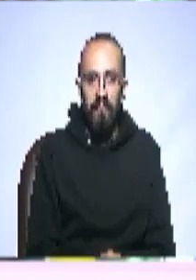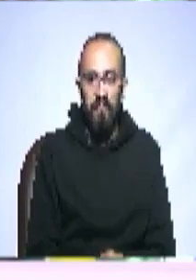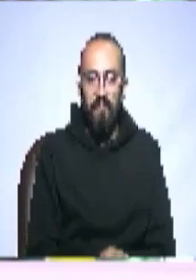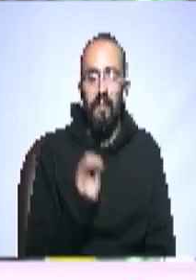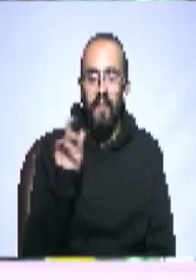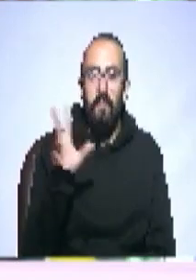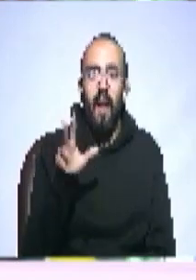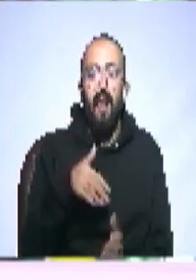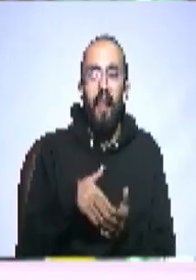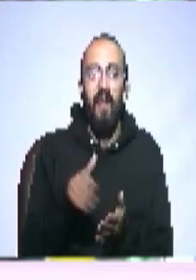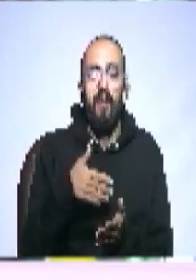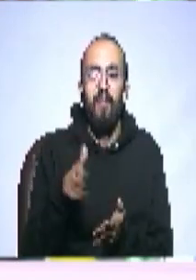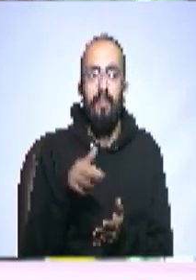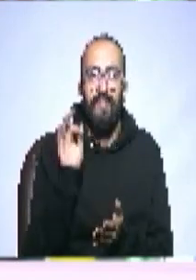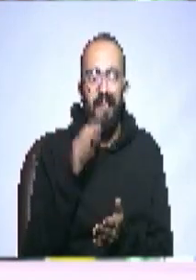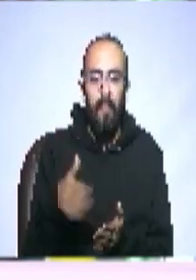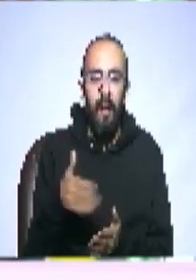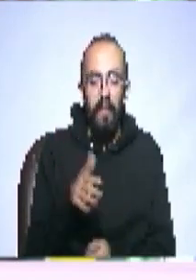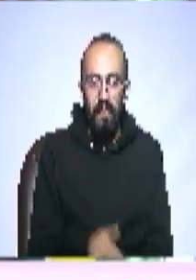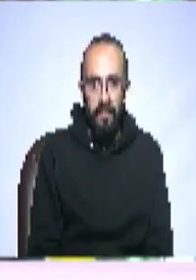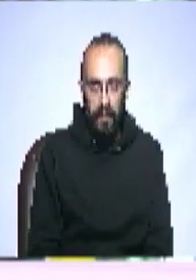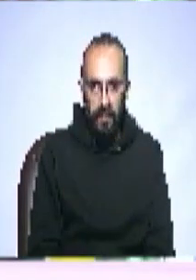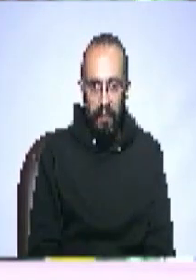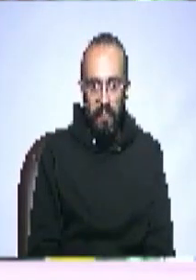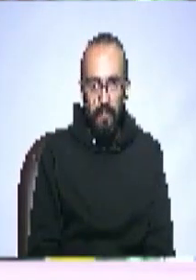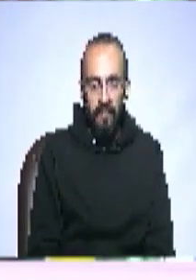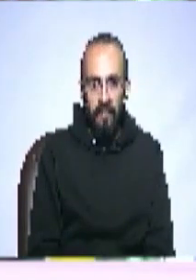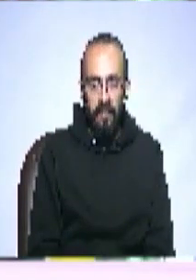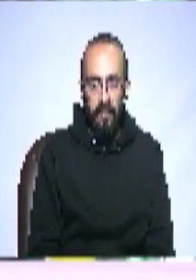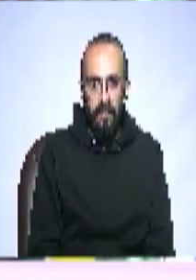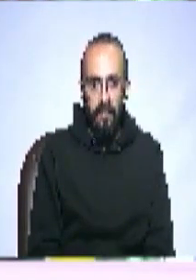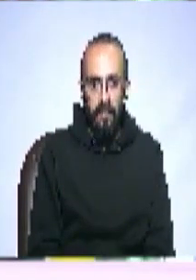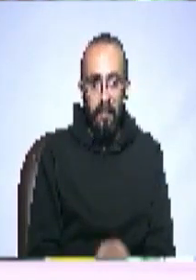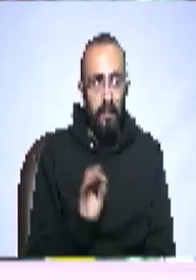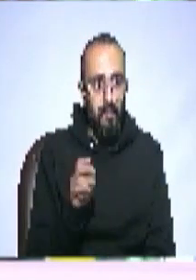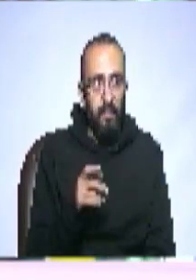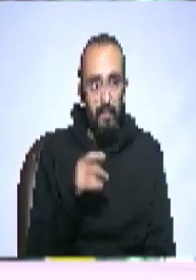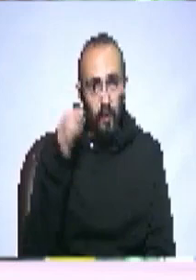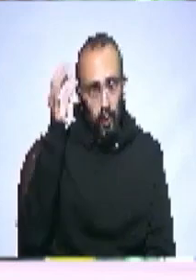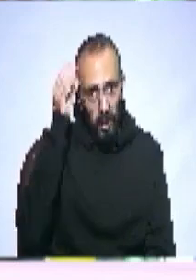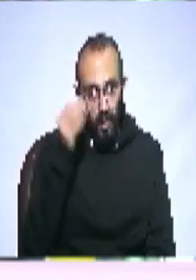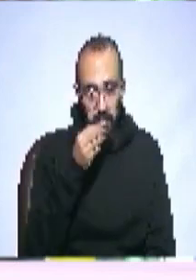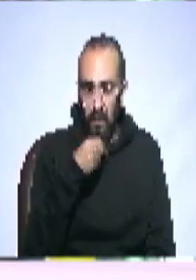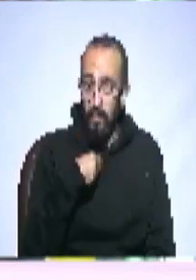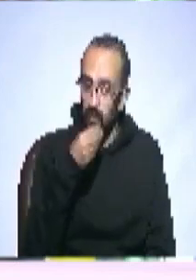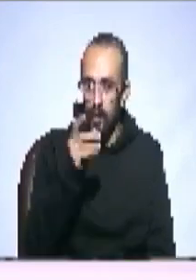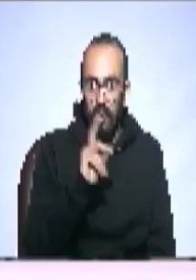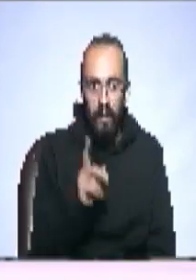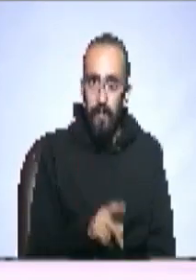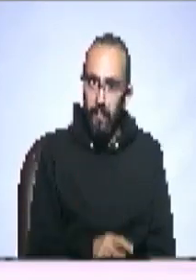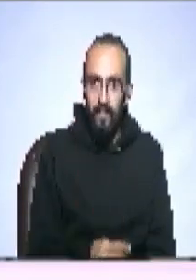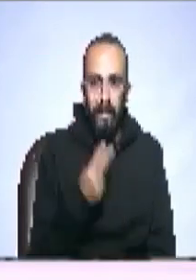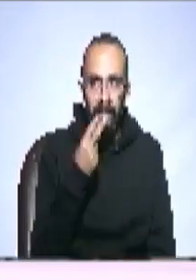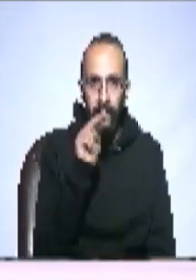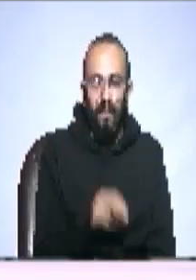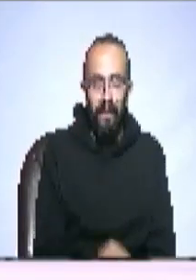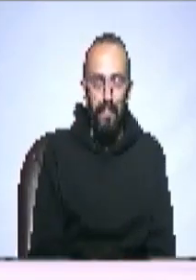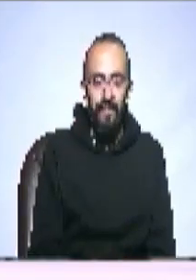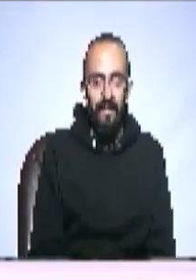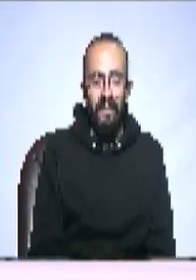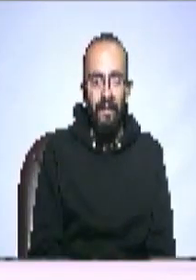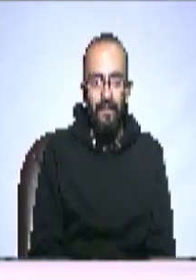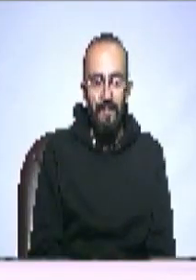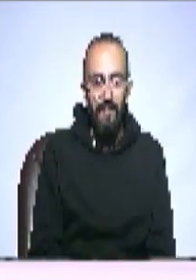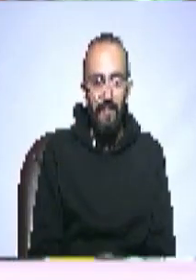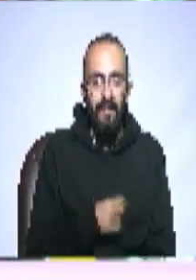الراجل اللي بيشويها على الفحم. الشعريه رائعه جدا. طبعا انت عايزه تدوقي بس مش هدوقك. عموما عايزه